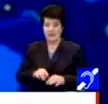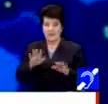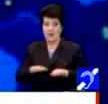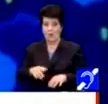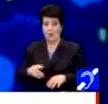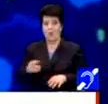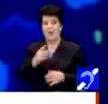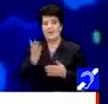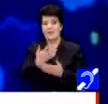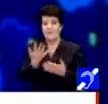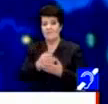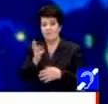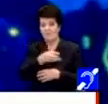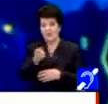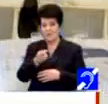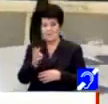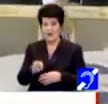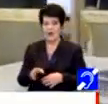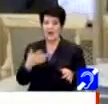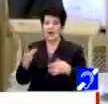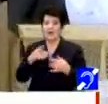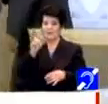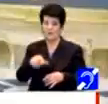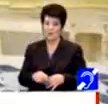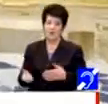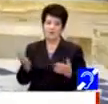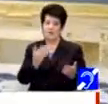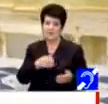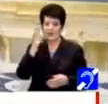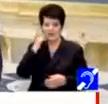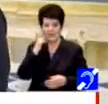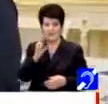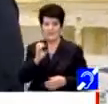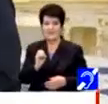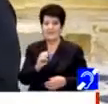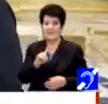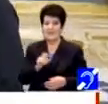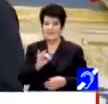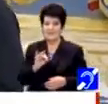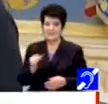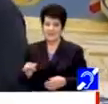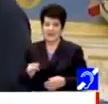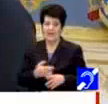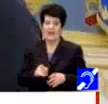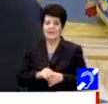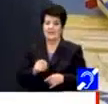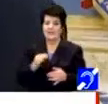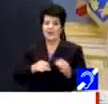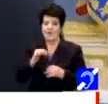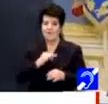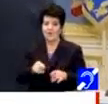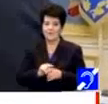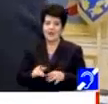filmare pentru un nou proiect cinematografic. A ajuns și la Kiev, invitat de președintele Vladimir Zelensky. Iar cei doi au stat îndelung de vorbă ca